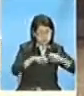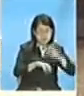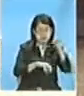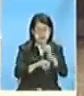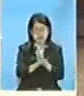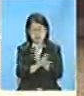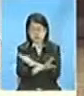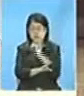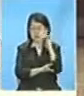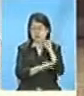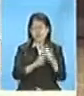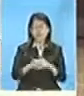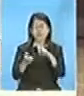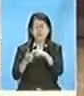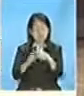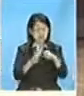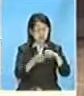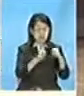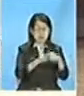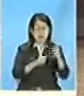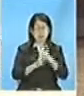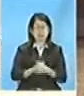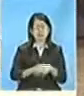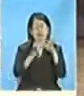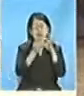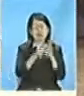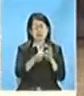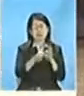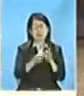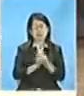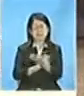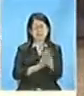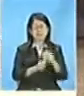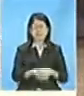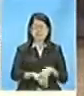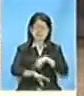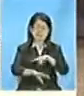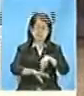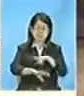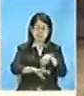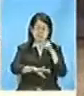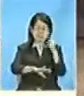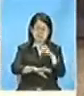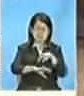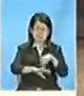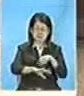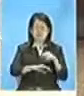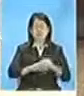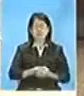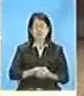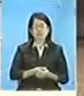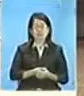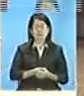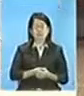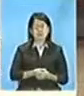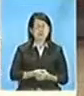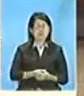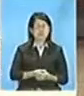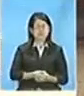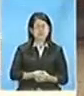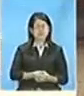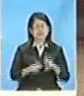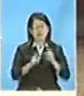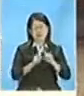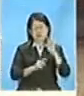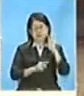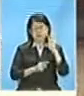าซึ่งต่างๆเหล่านี้ล้วนเป็นที่มาที่ทำให้เราต้องสิ้นเปลืองระยะเวลาในการทำงานมากขึ้นประเด็น